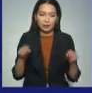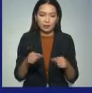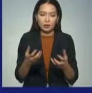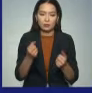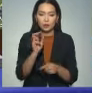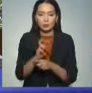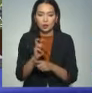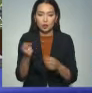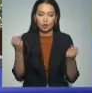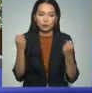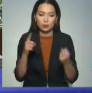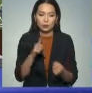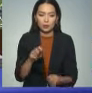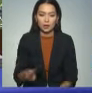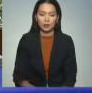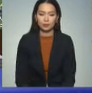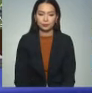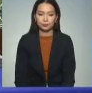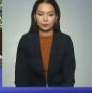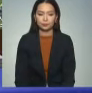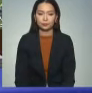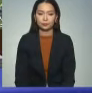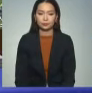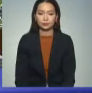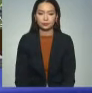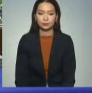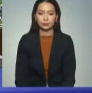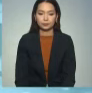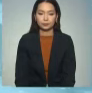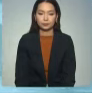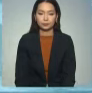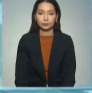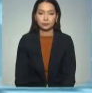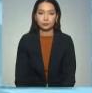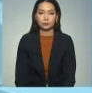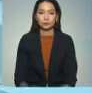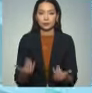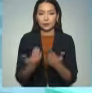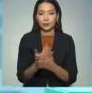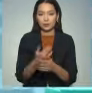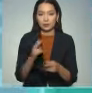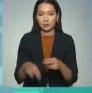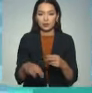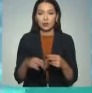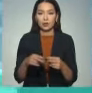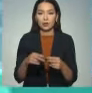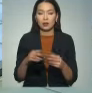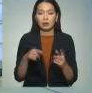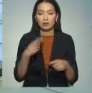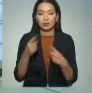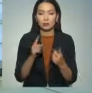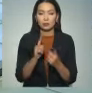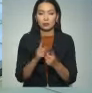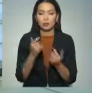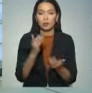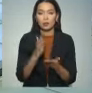спортивных залов. Берег Сейльбек, Бекболат Сатуов, Нуржан Махмутов, Астана Таймс. На этом наш выпуск завершен. До свидания. А